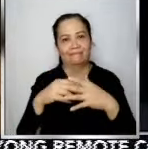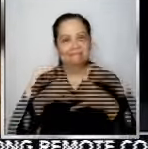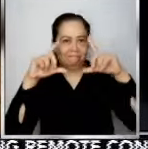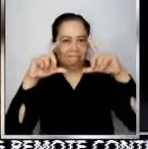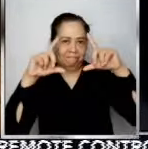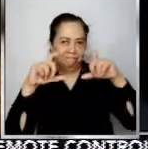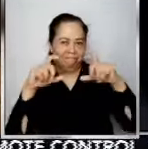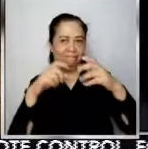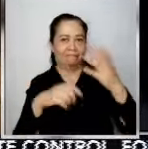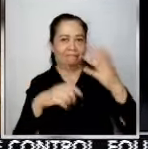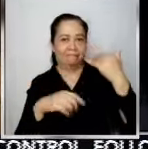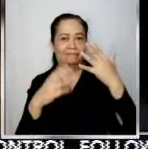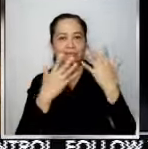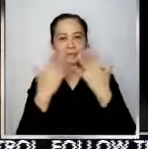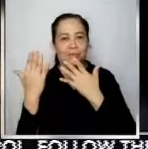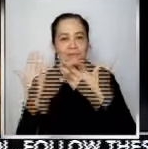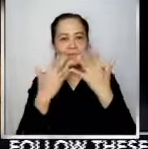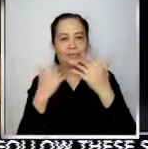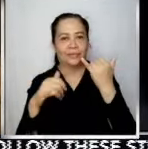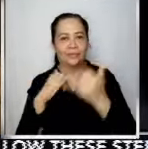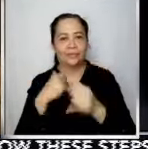Johan. Yay!